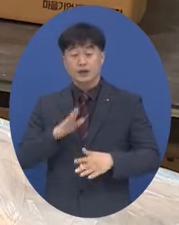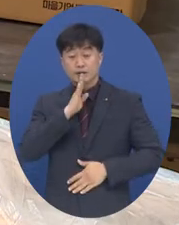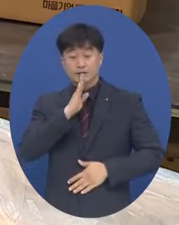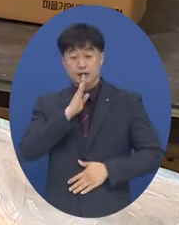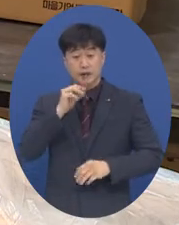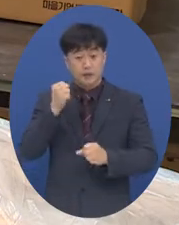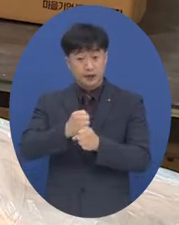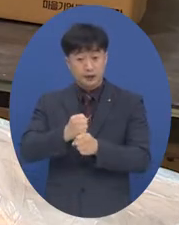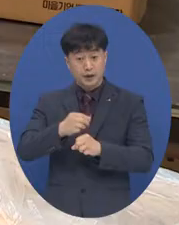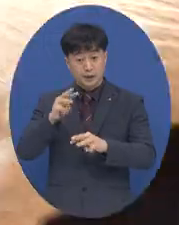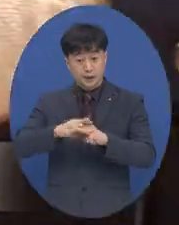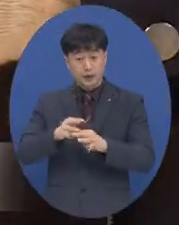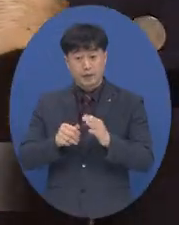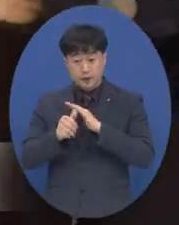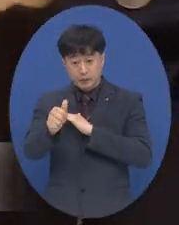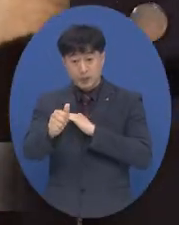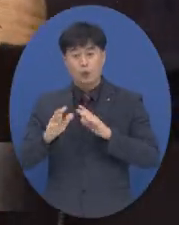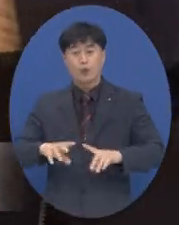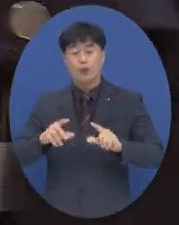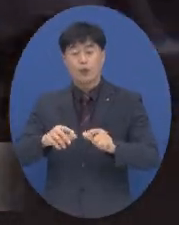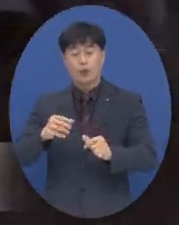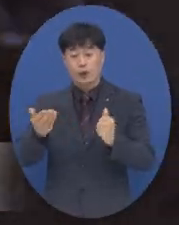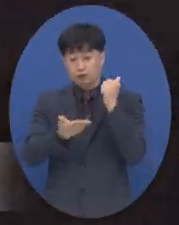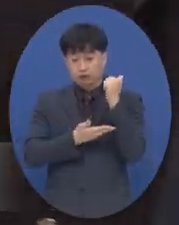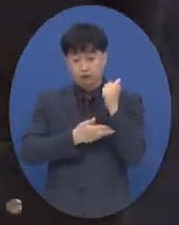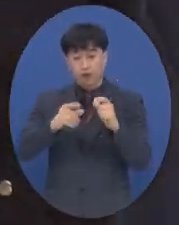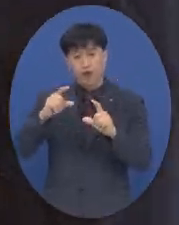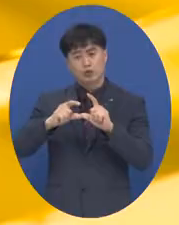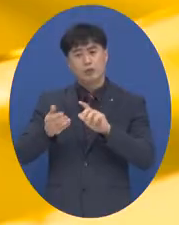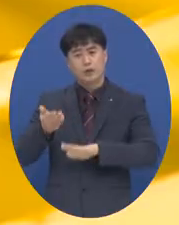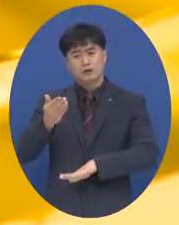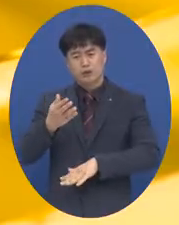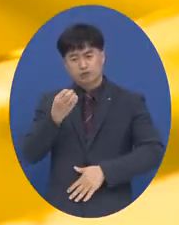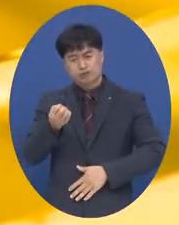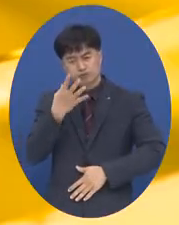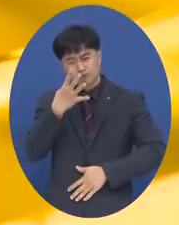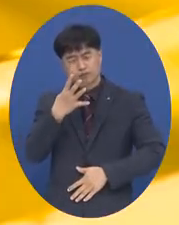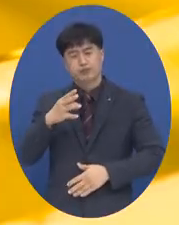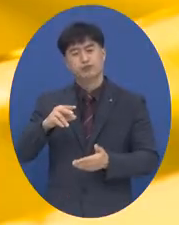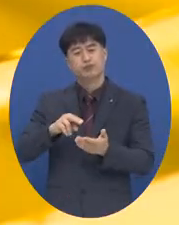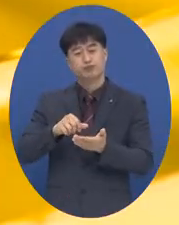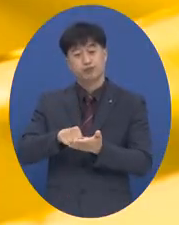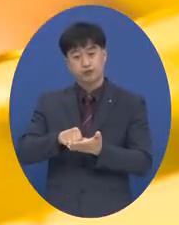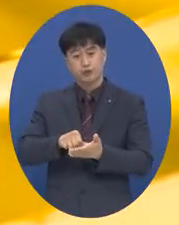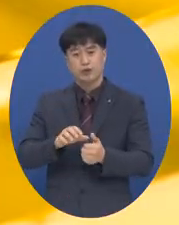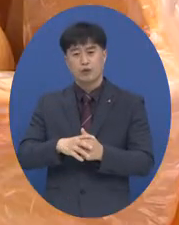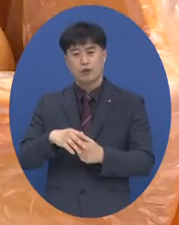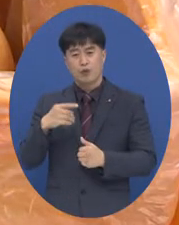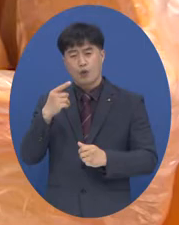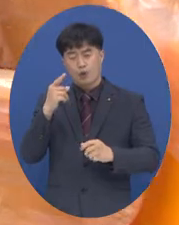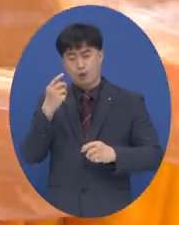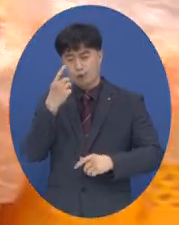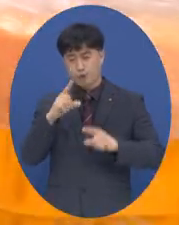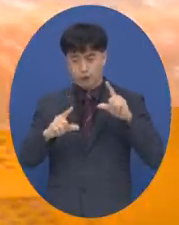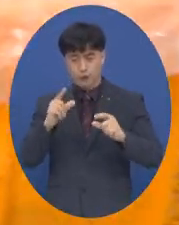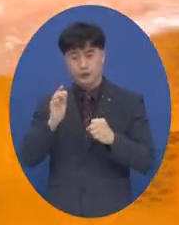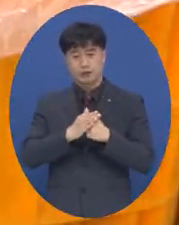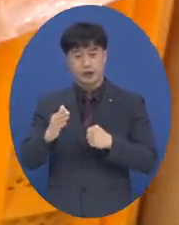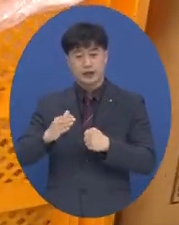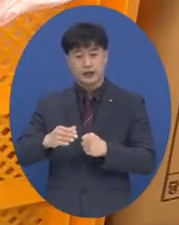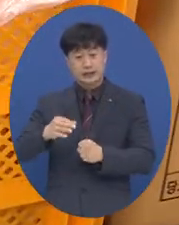실제 생산 농가를 가봤습니다. 올해 수확량의 절반 이상이 못난이 상품. 그저 생긴 것